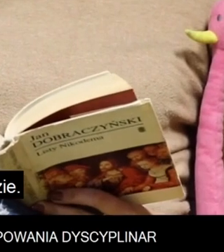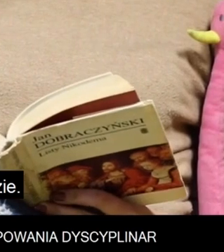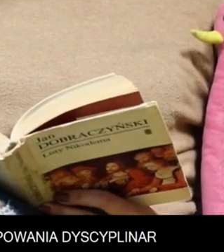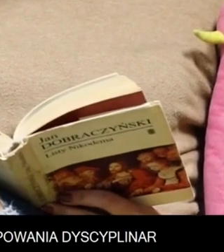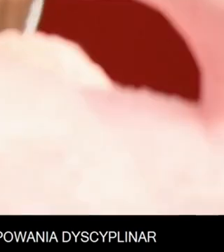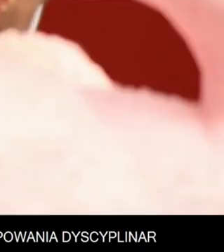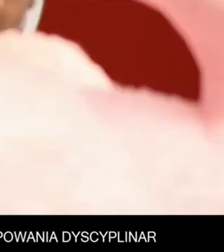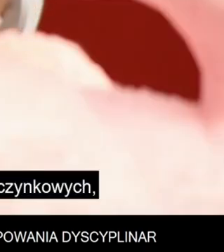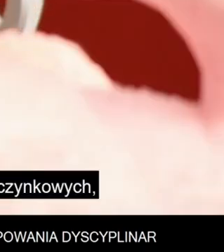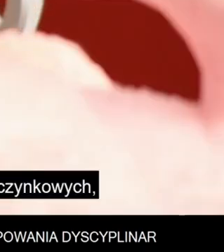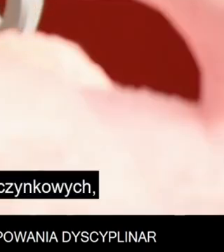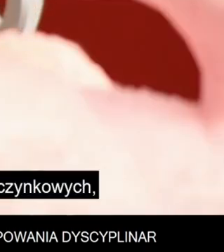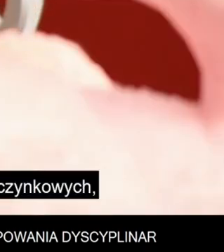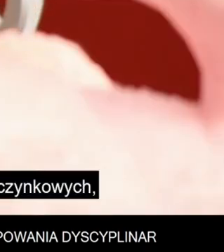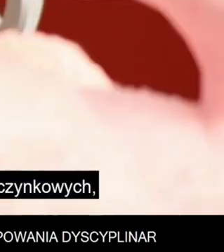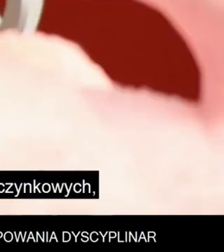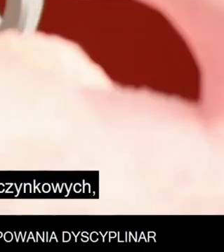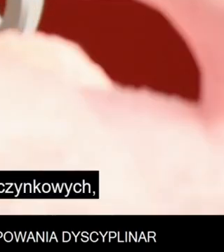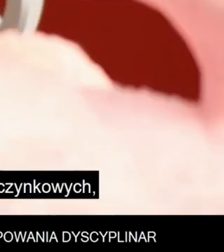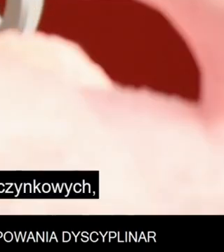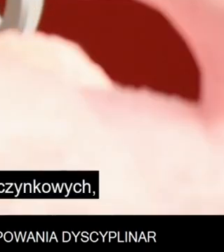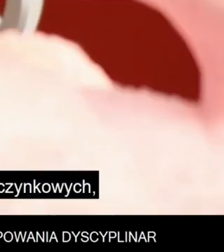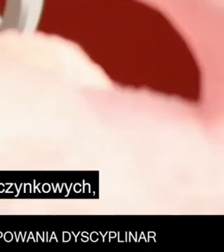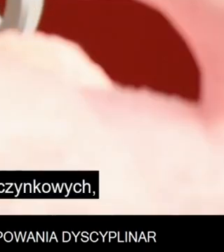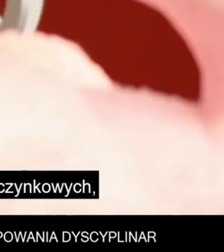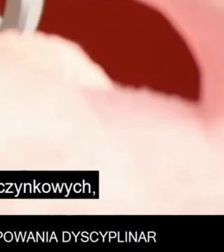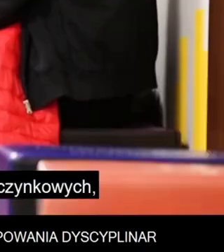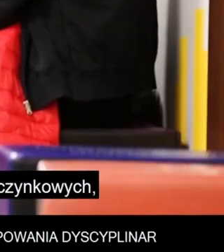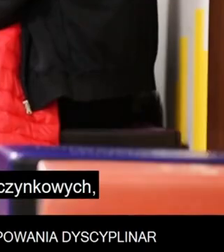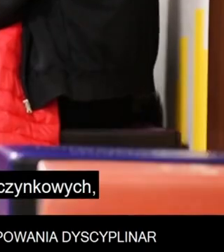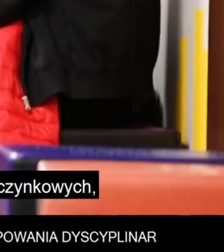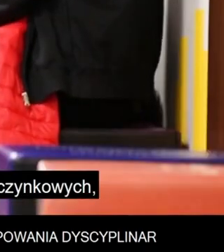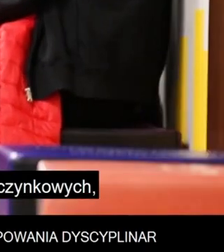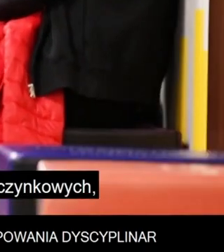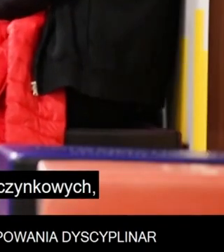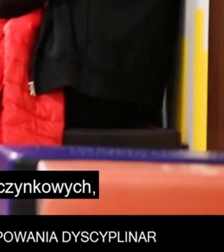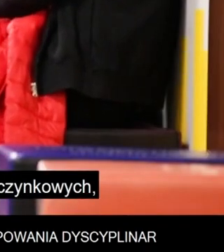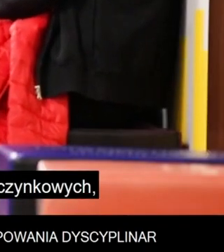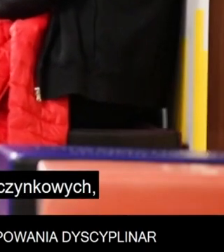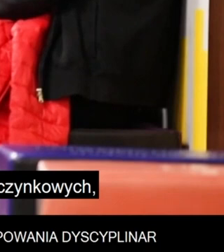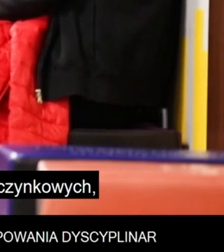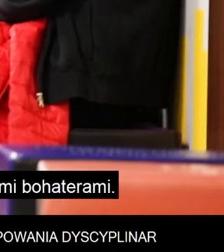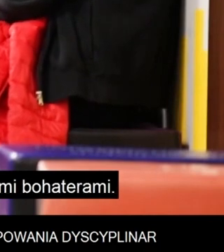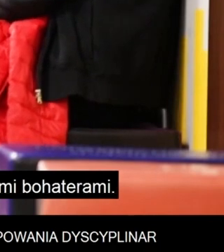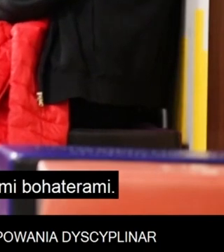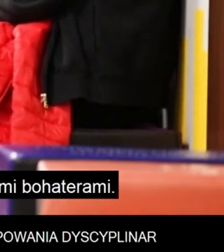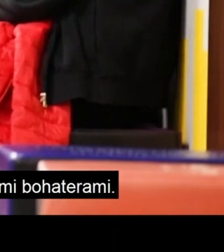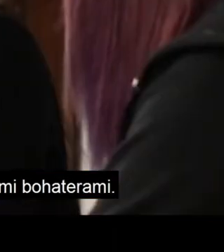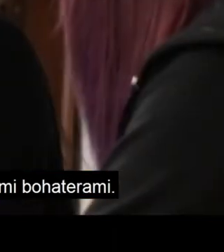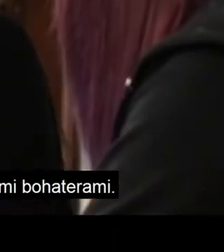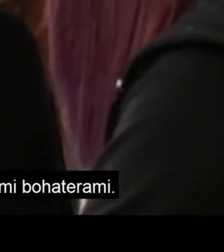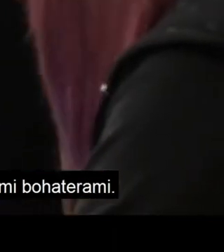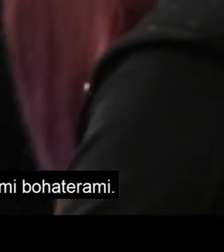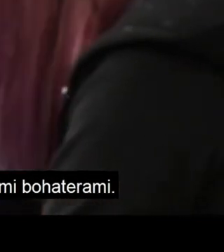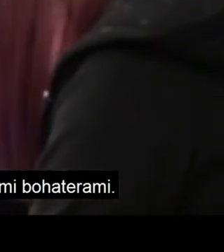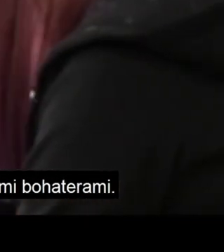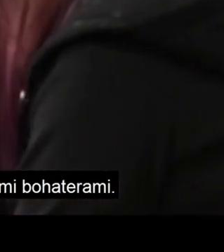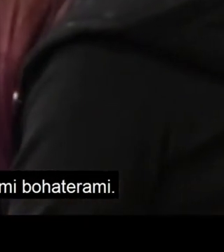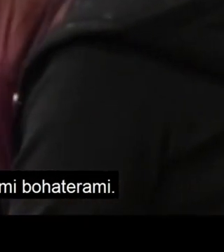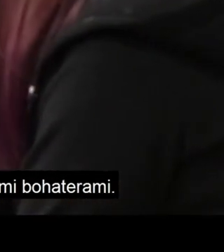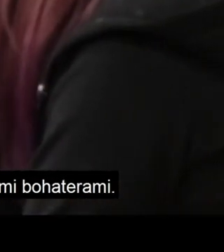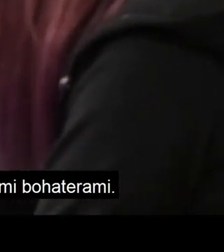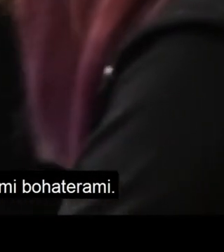symbiozie. Studenci są zadowoleni z możliwości korzystania z mebli wypoczynkowych, wsparcia,